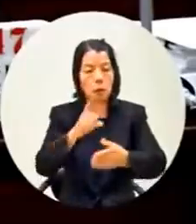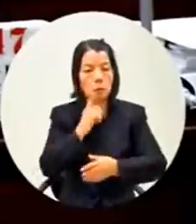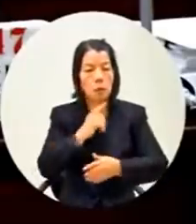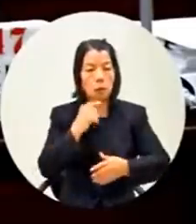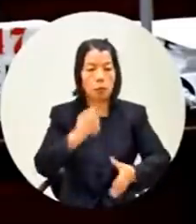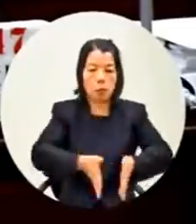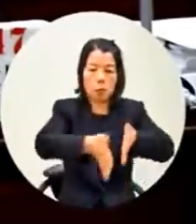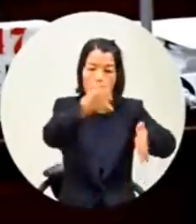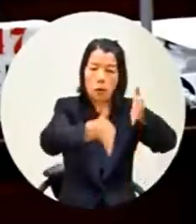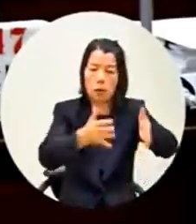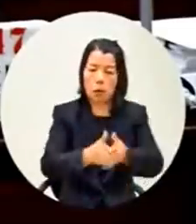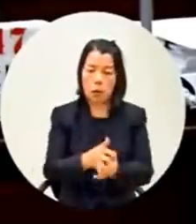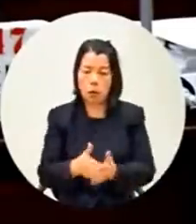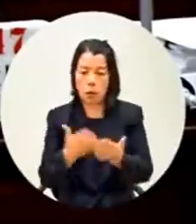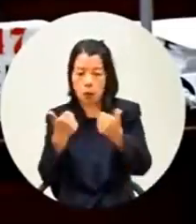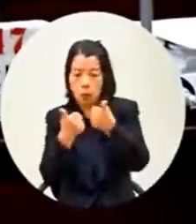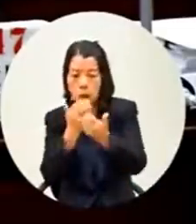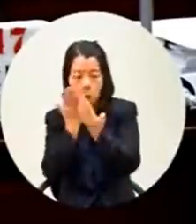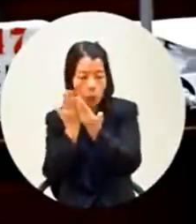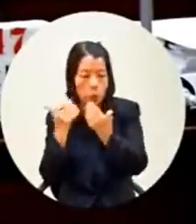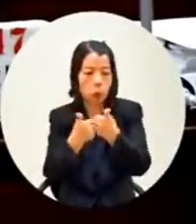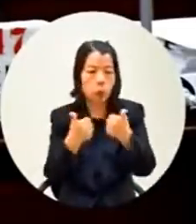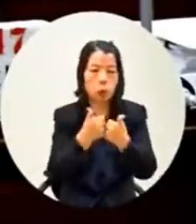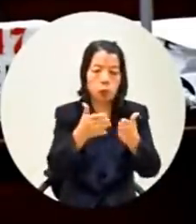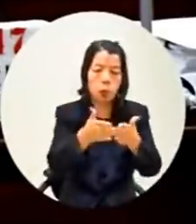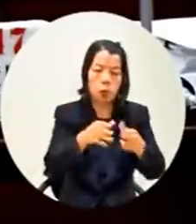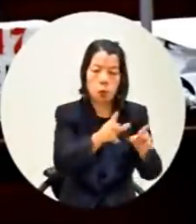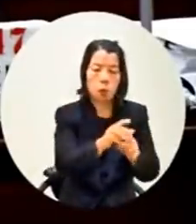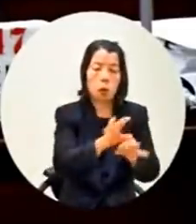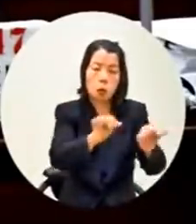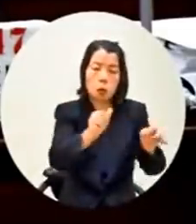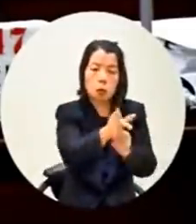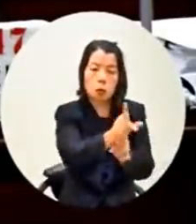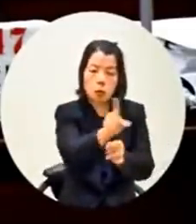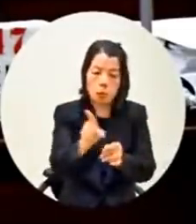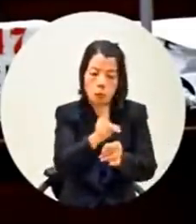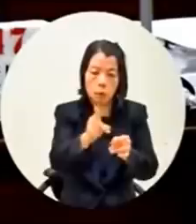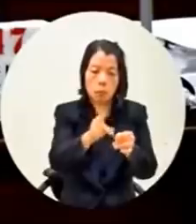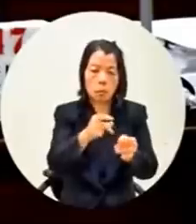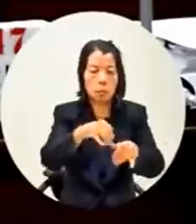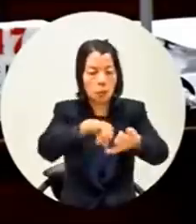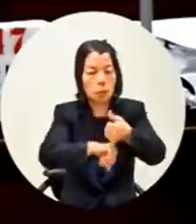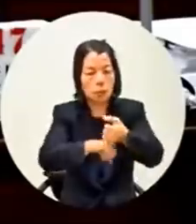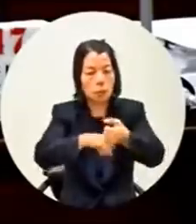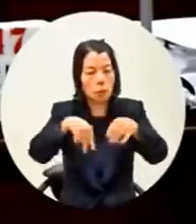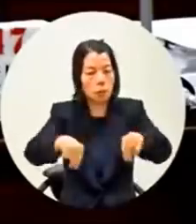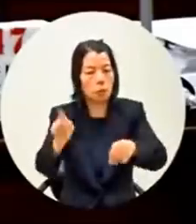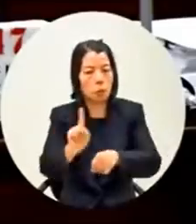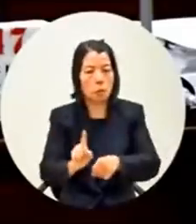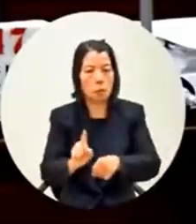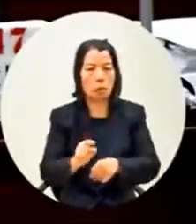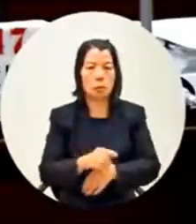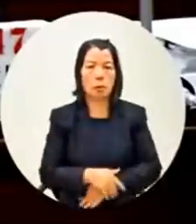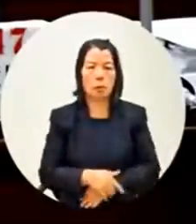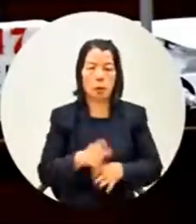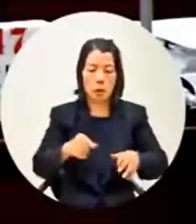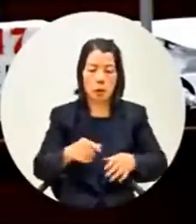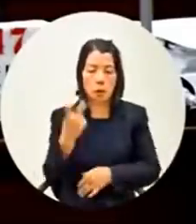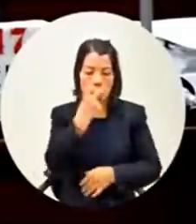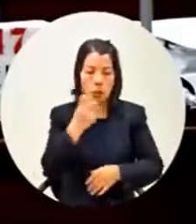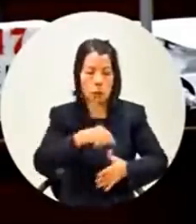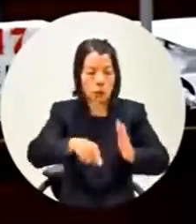这个土地租约讲了什么内容？大家看一下， 这个是也是监察院的报